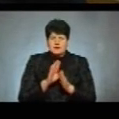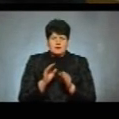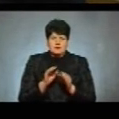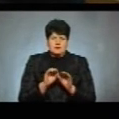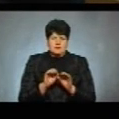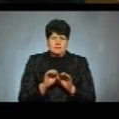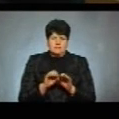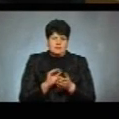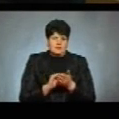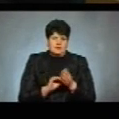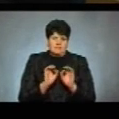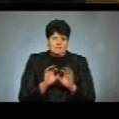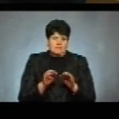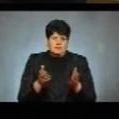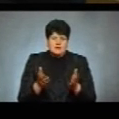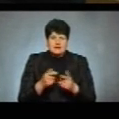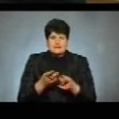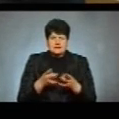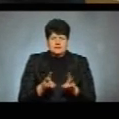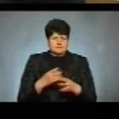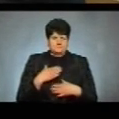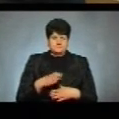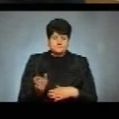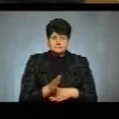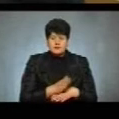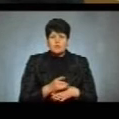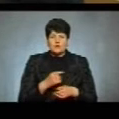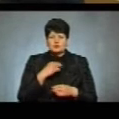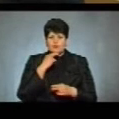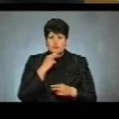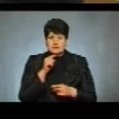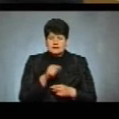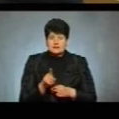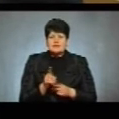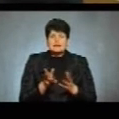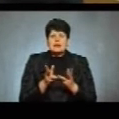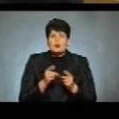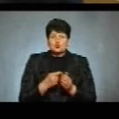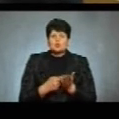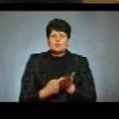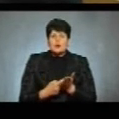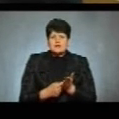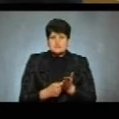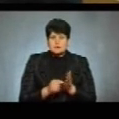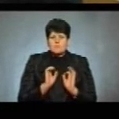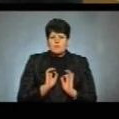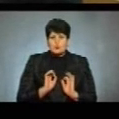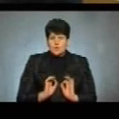не підлягає до задоволення. А також хочу звернути увагу на те, на рахунок того, які докази